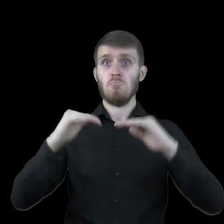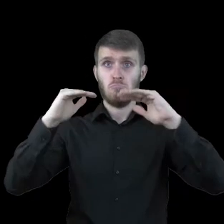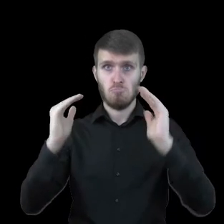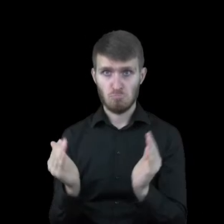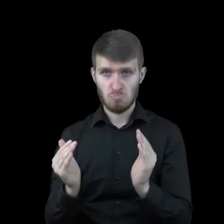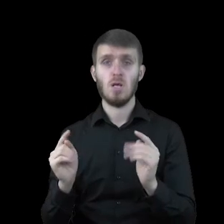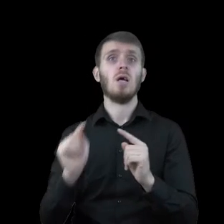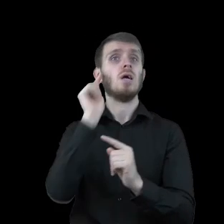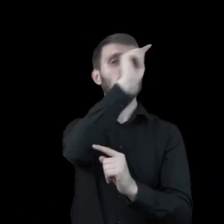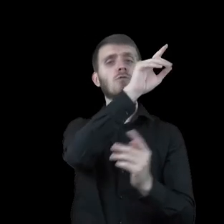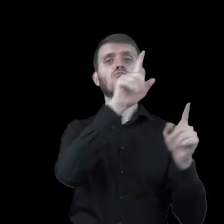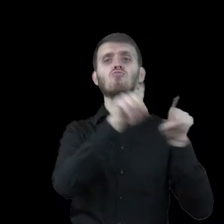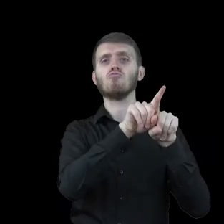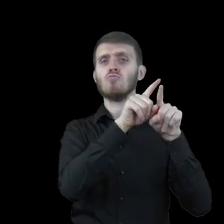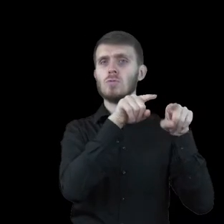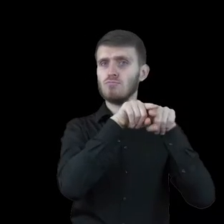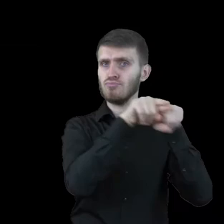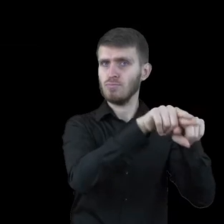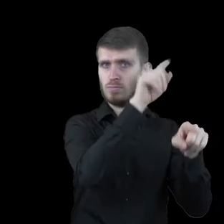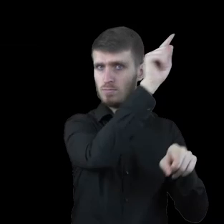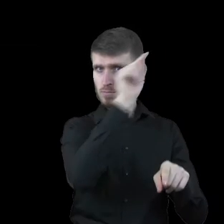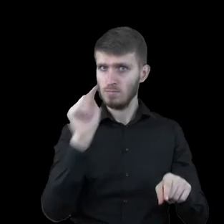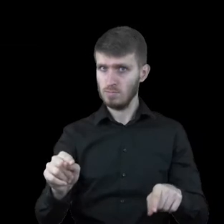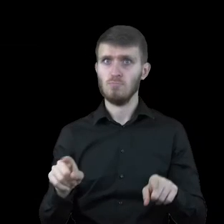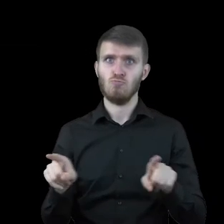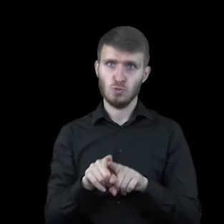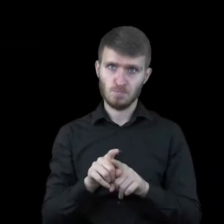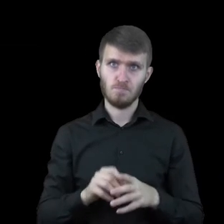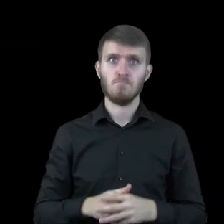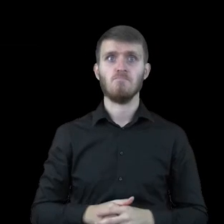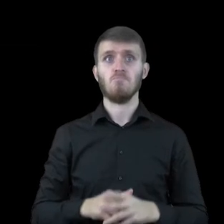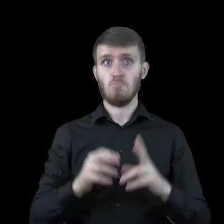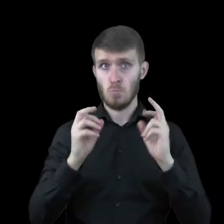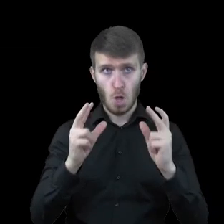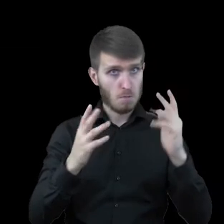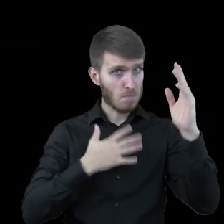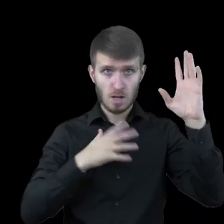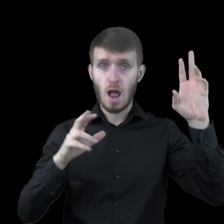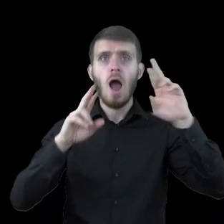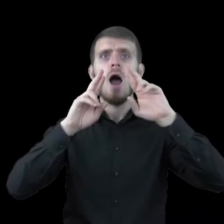odpowiadającym razem z tym. Dobrze, a jaka będzie miara tego kąta?